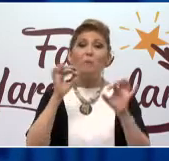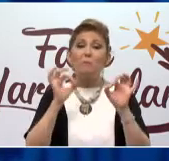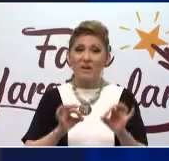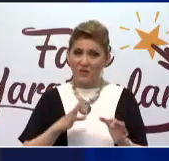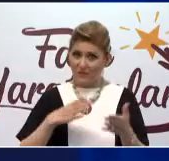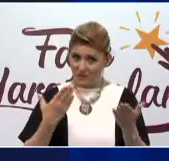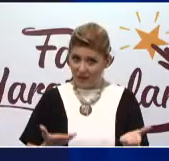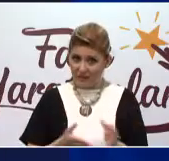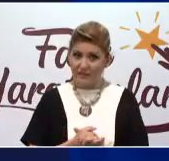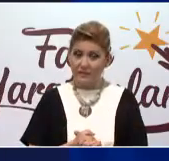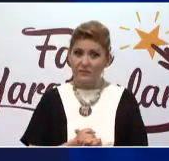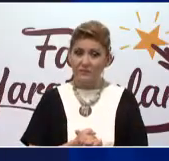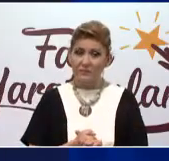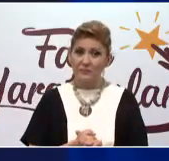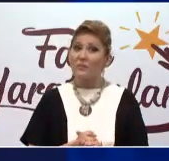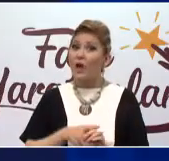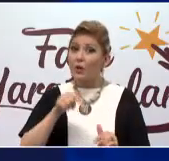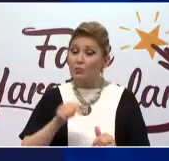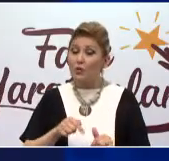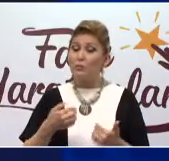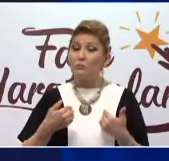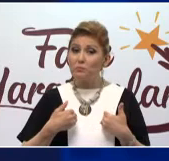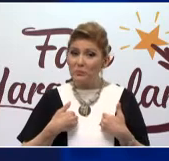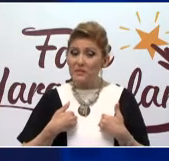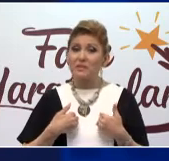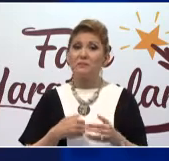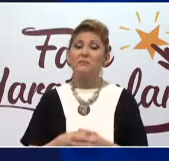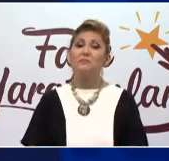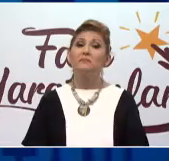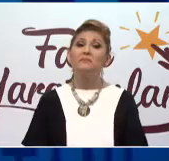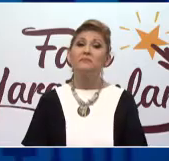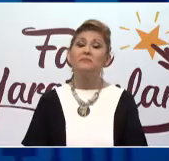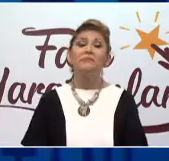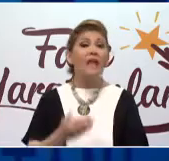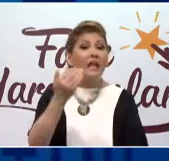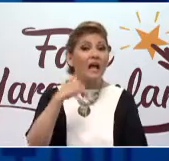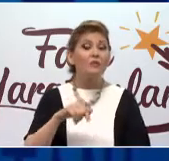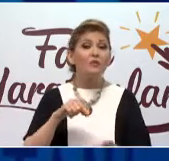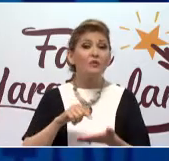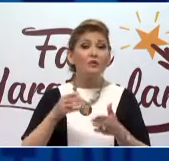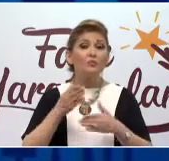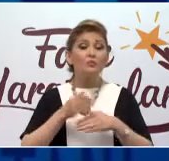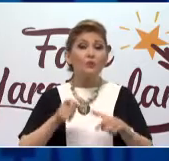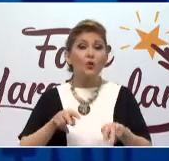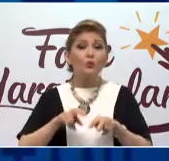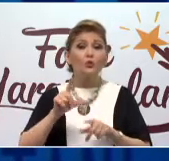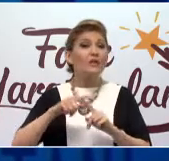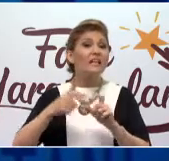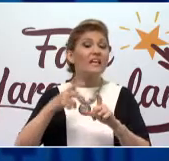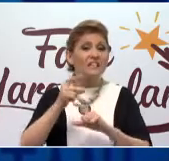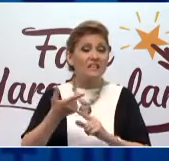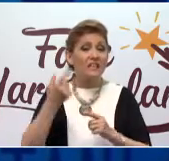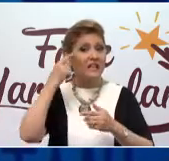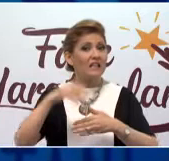ve tabii bu böyle bizim hani işte geldiğimiz noktada mülteci hemşerim dayanışma ağı olsun